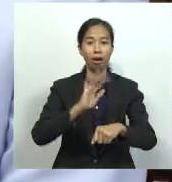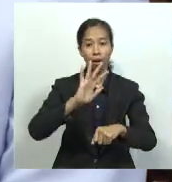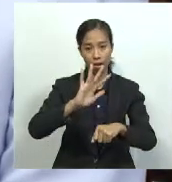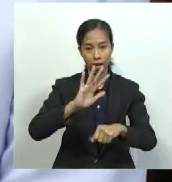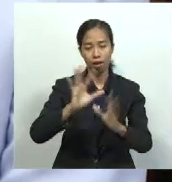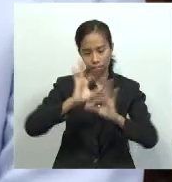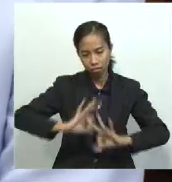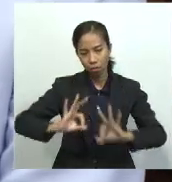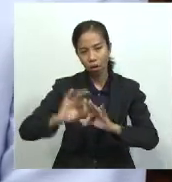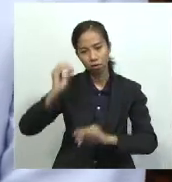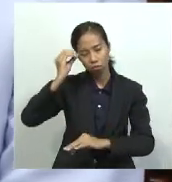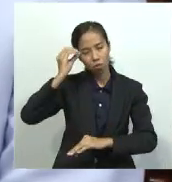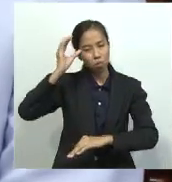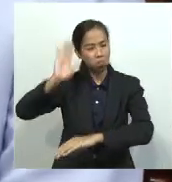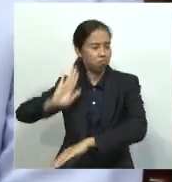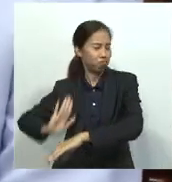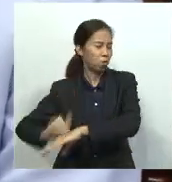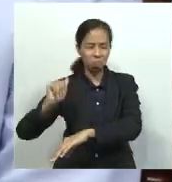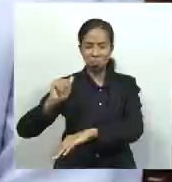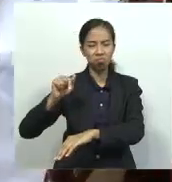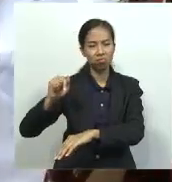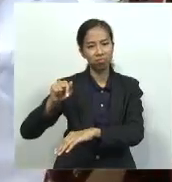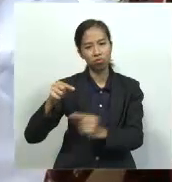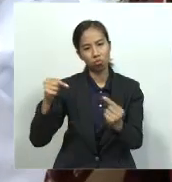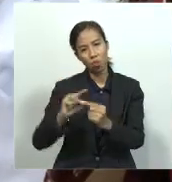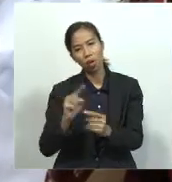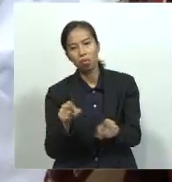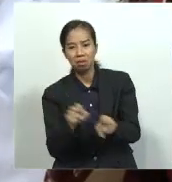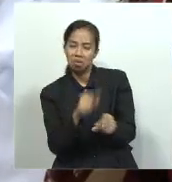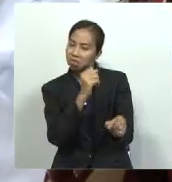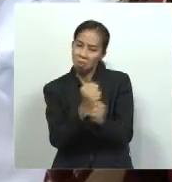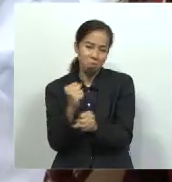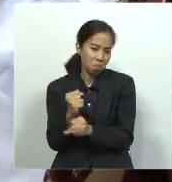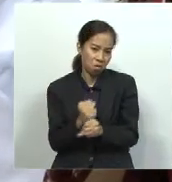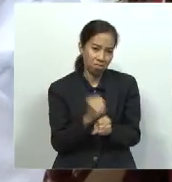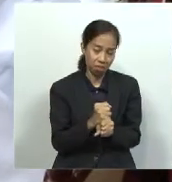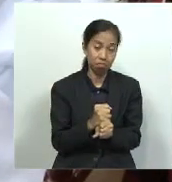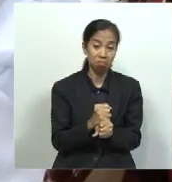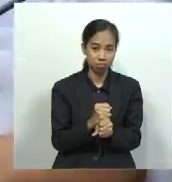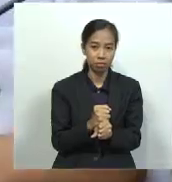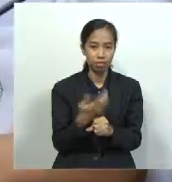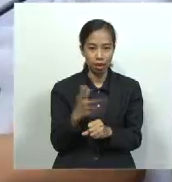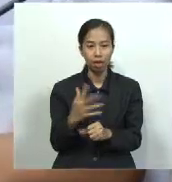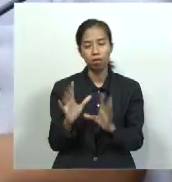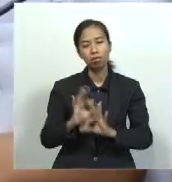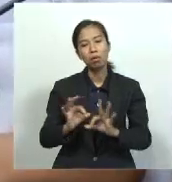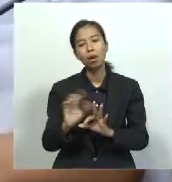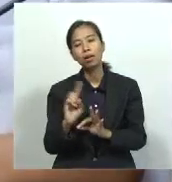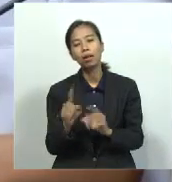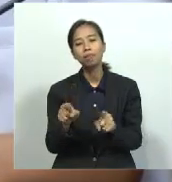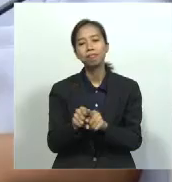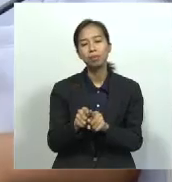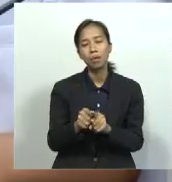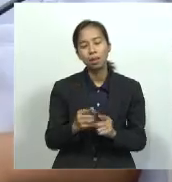ความเชี่ยวชาญในการให้บริการทางการแพทย์และสาธารณสุขทั้งเชิงรุกและเชิงรับควบคู่กันและต้องมีมนุษยสัมพันธ์ที่ดีมี